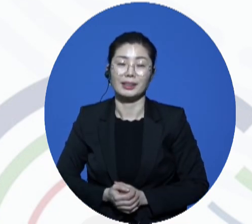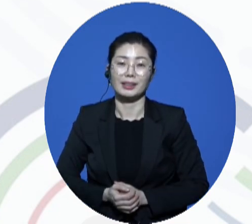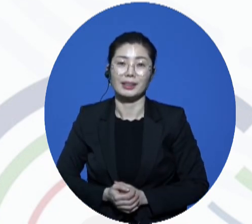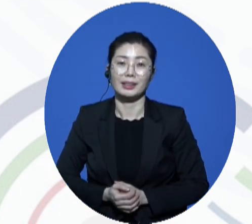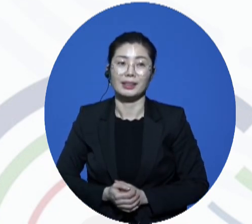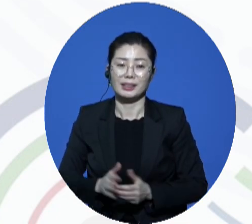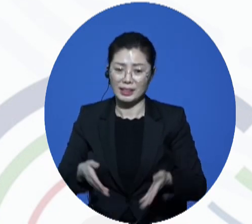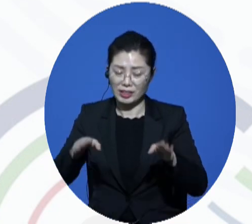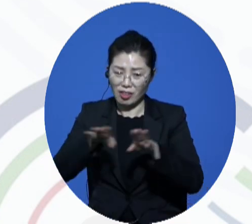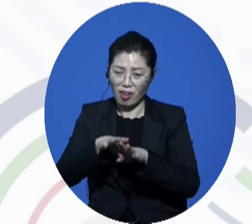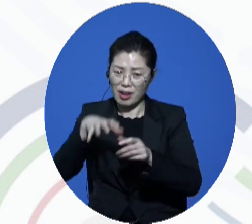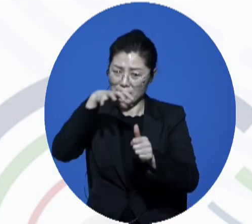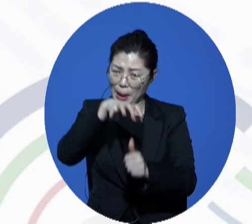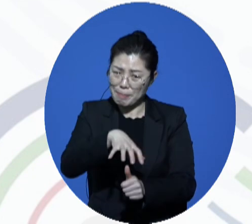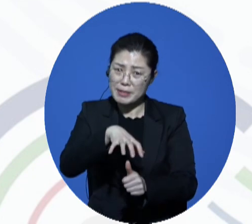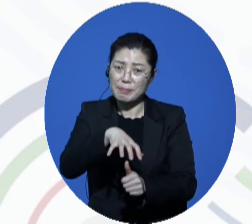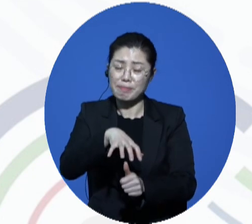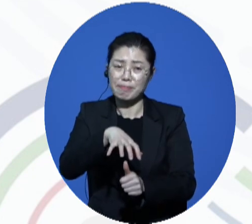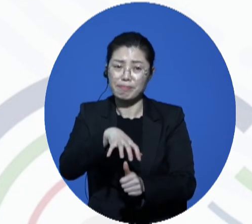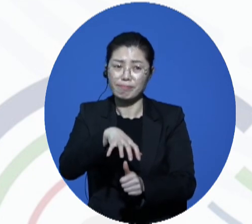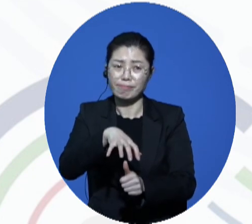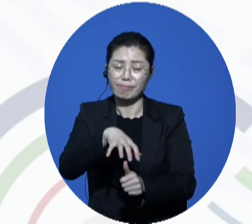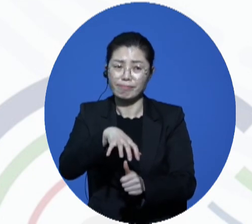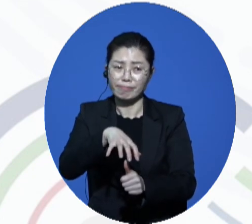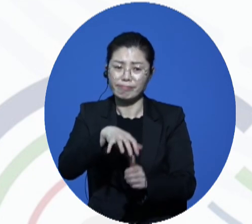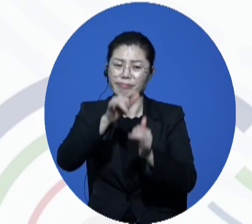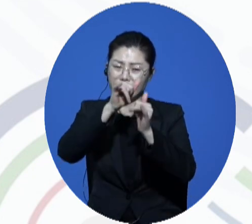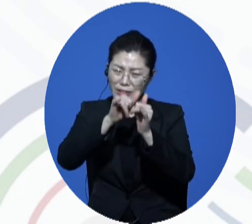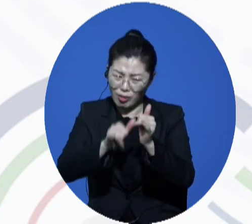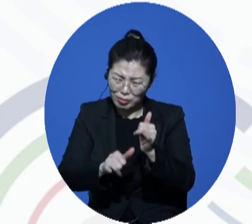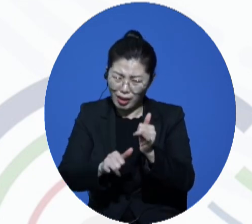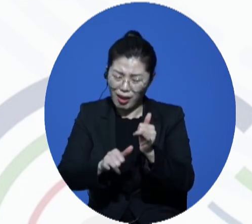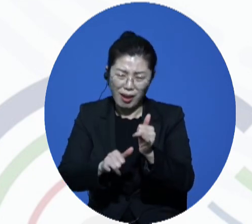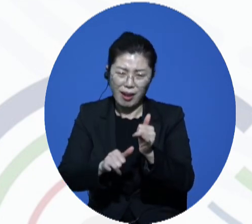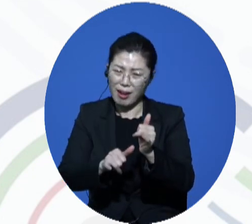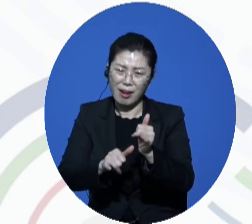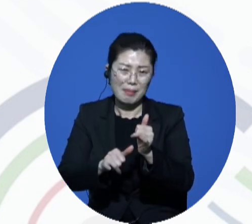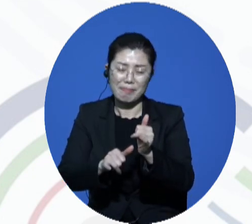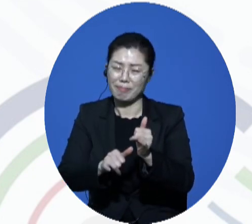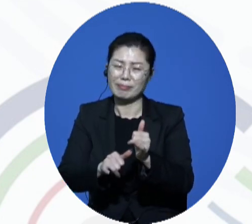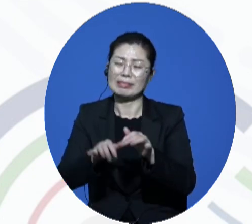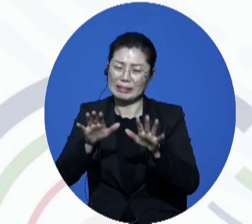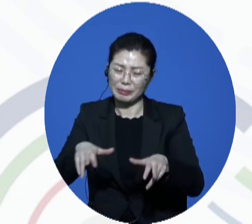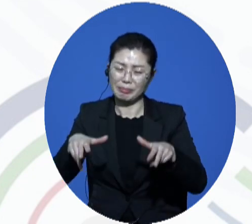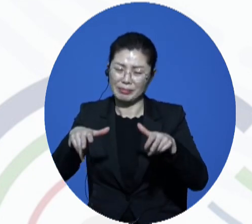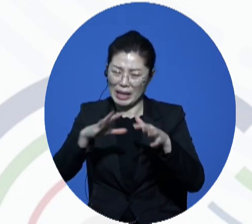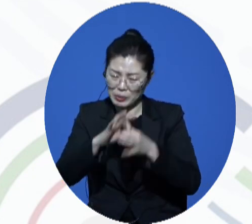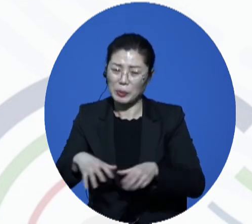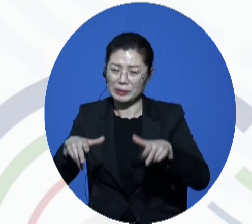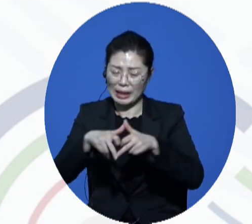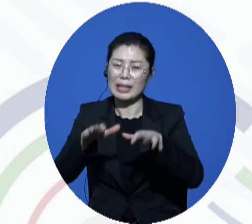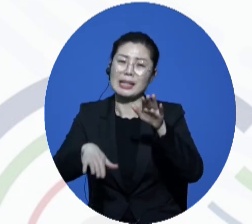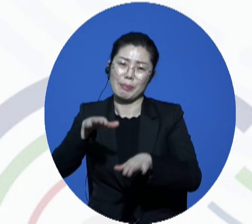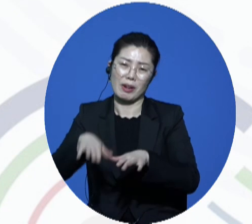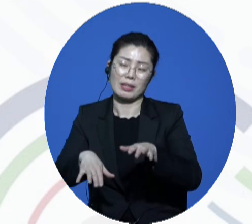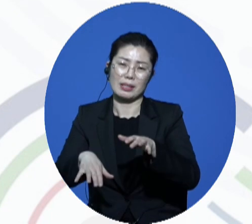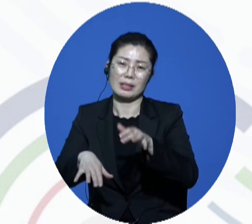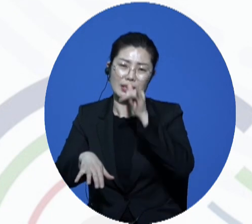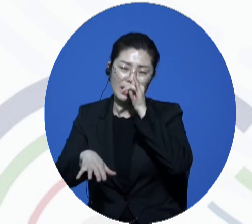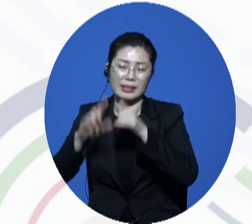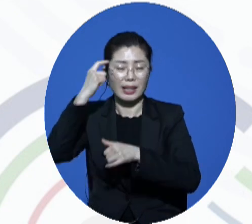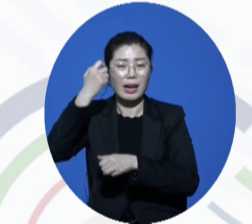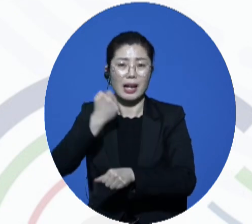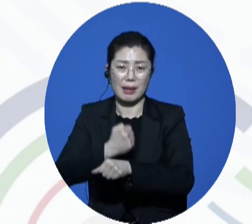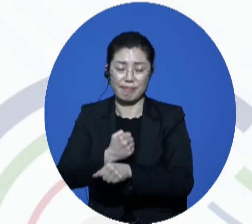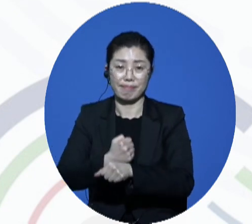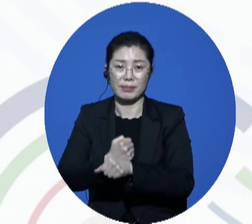네, 시설 안에 감금해 놓은 역사를 유지하는 것 자체가 장애인 차별을 해결할 수 없게 만든다고 생각합니다. 어떤